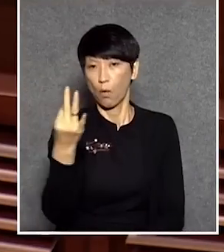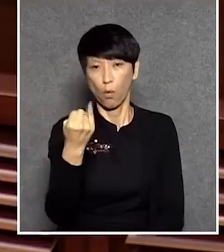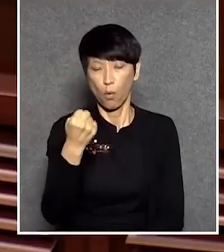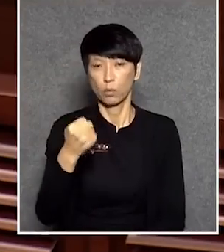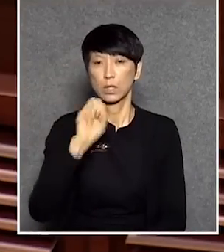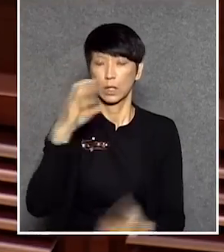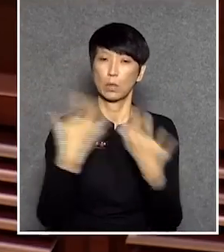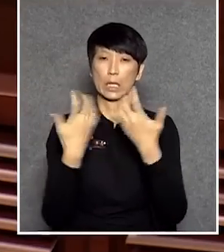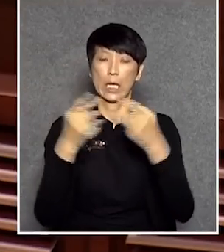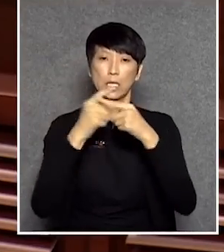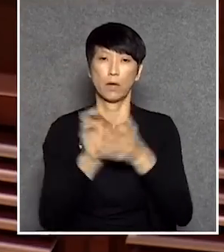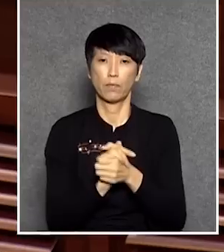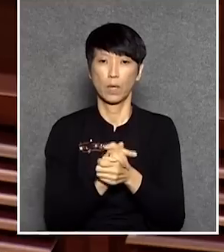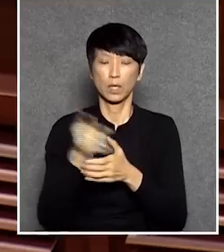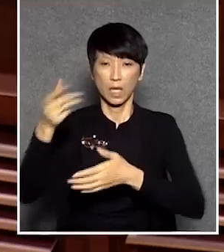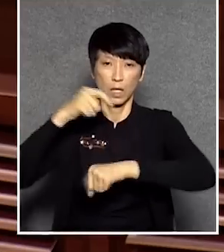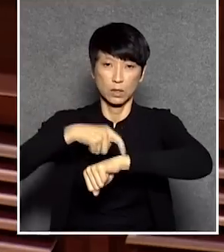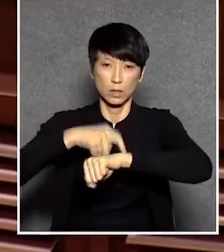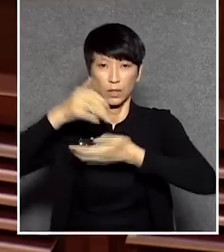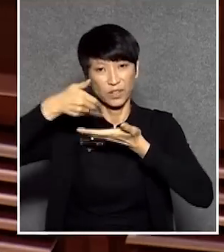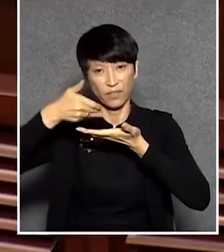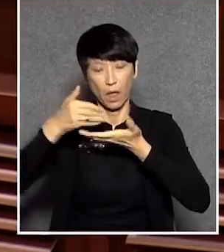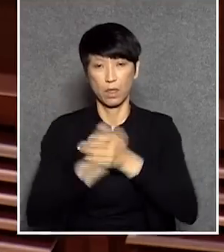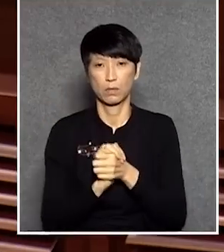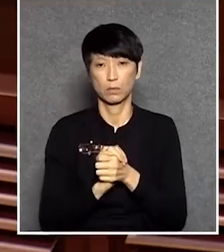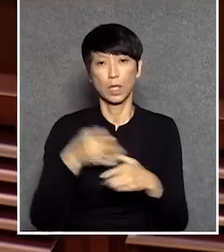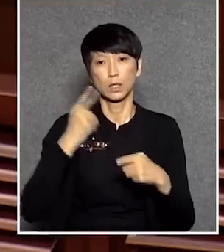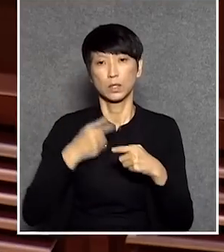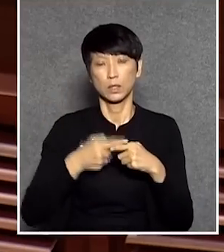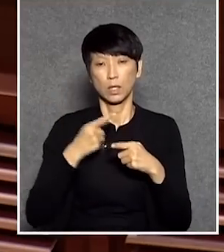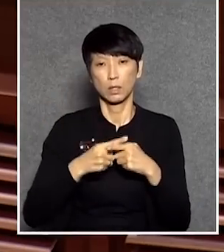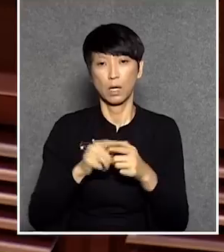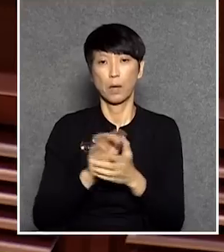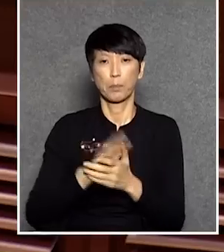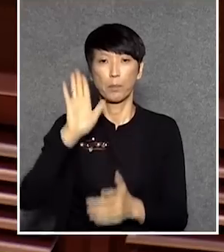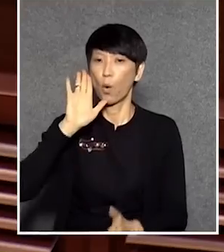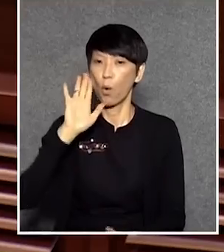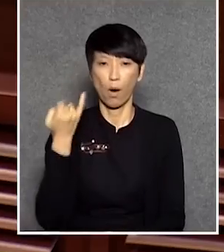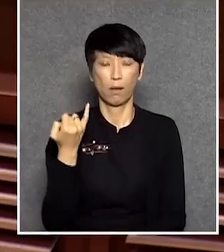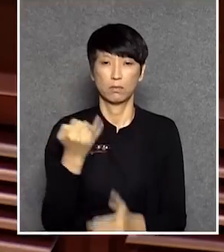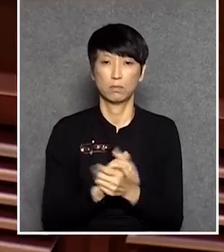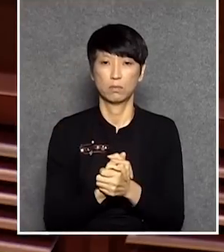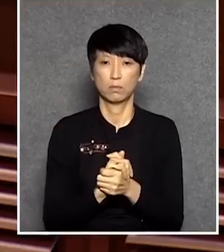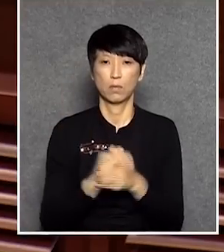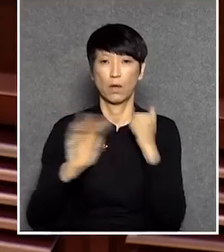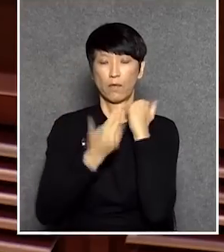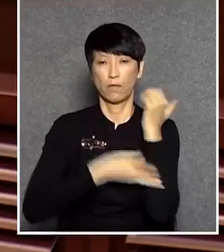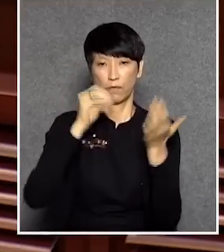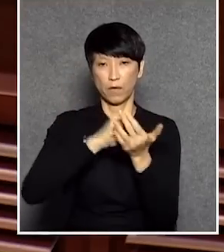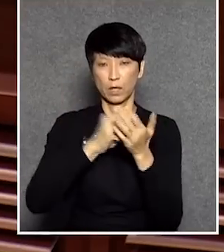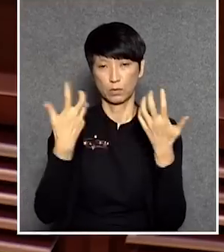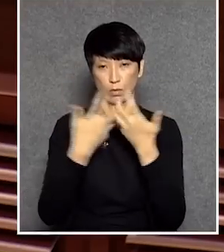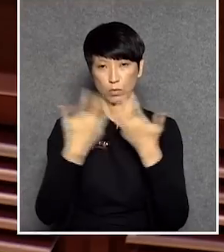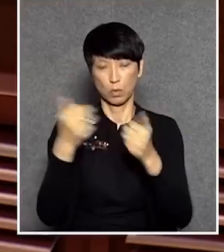點，喺呢個食飯時間，的確係冇可能個法定人數咁齊嘅。